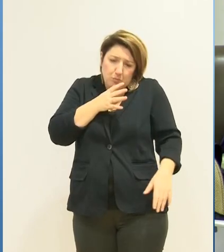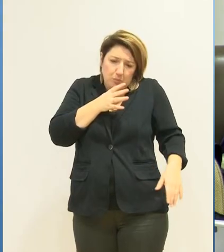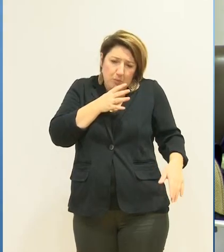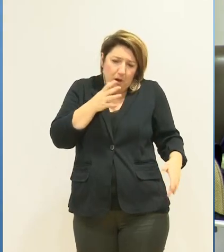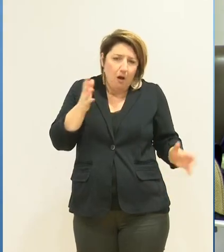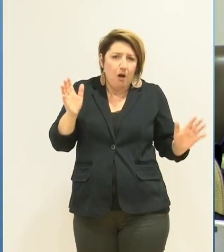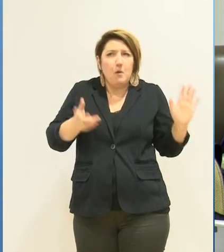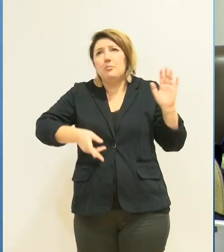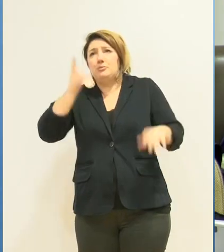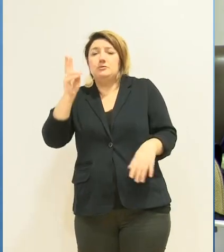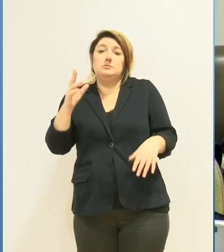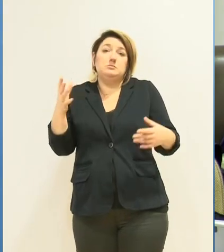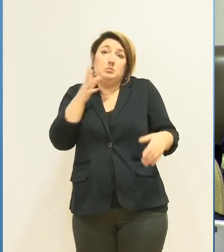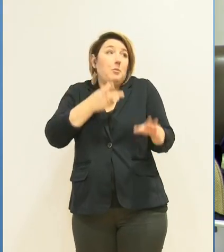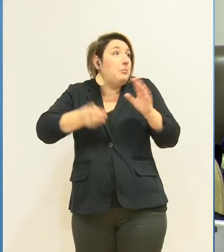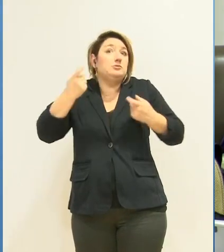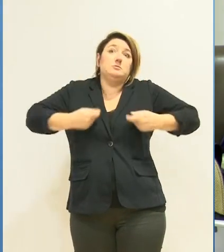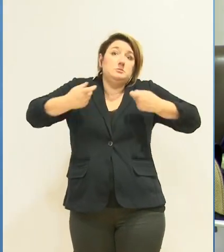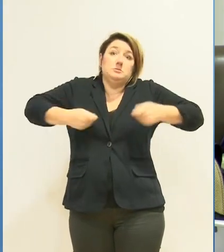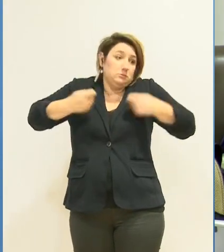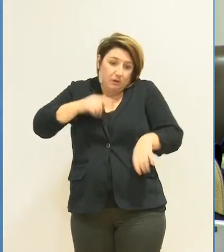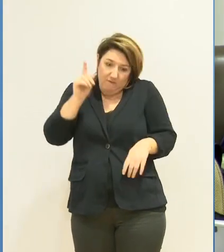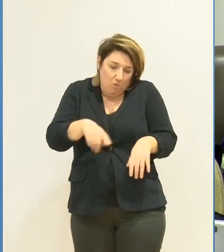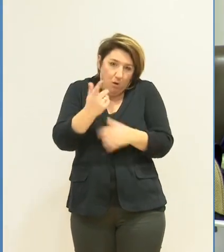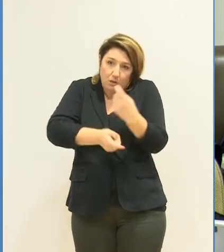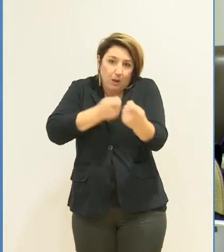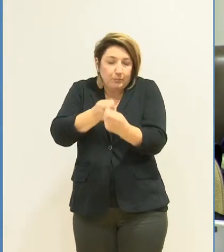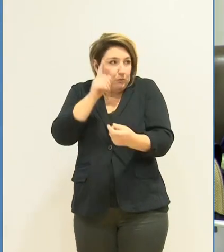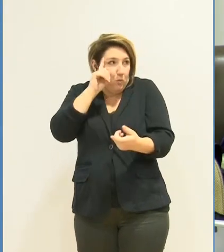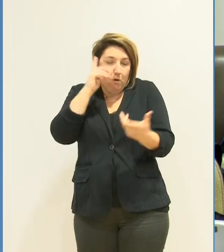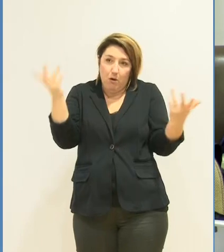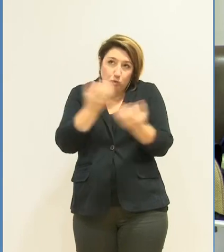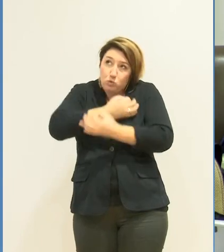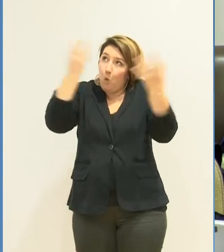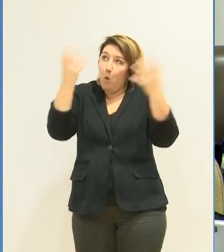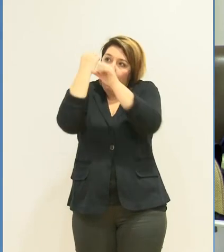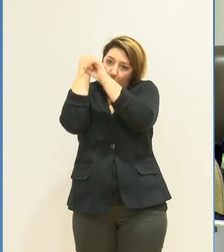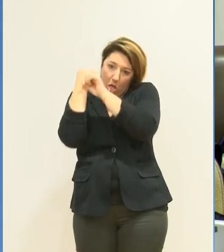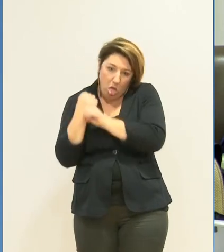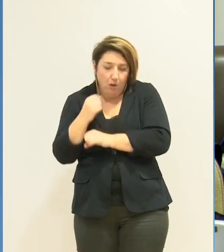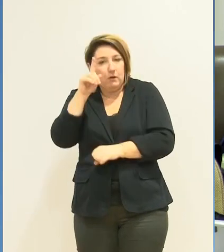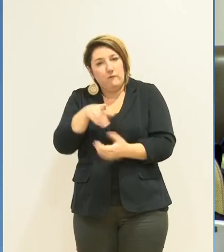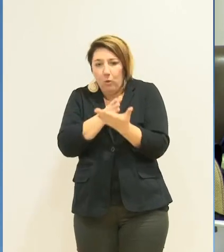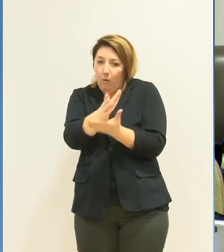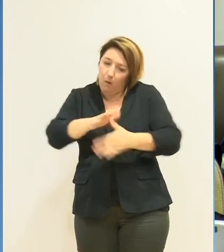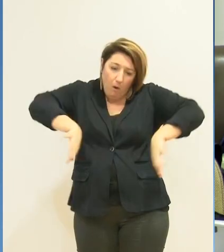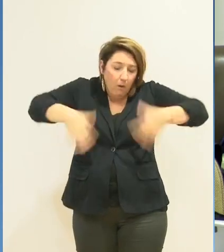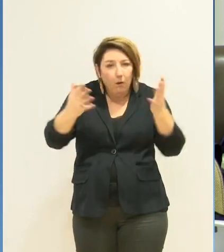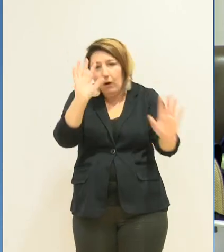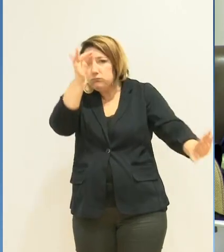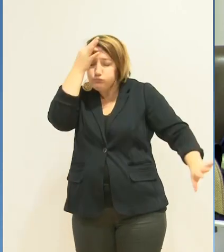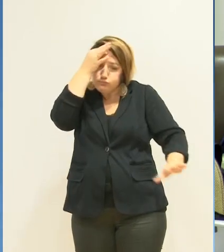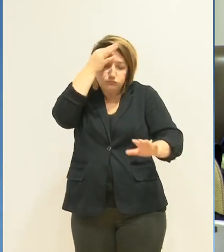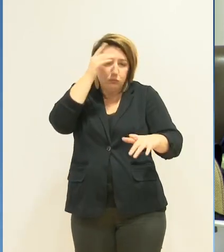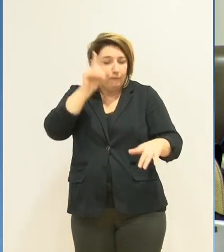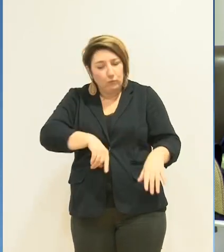mais malheureusement nous ne pouvons pas je pense que compte tenu des difficultés qui s'accumulent sur notre tête nous devons prendre le taureau par les cornes et vous